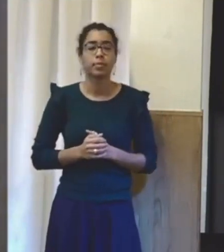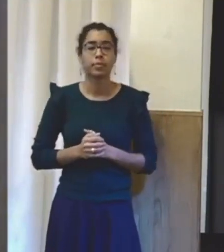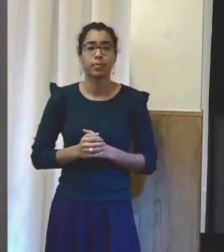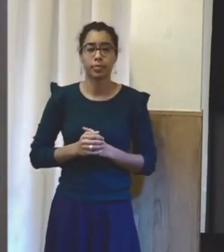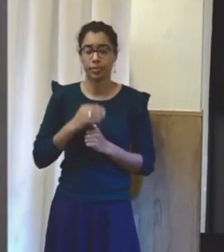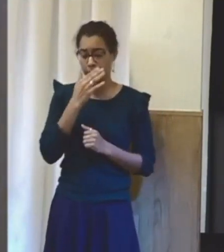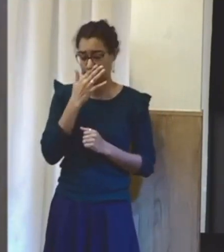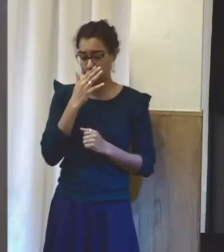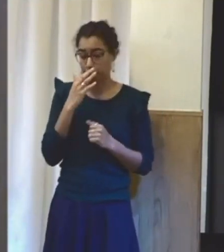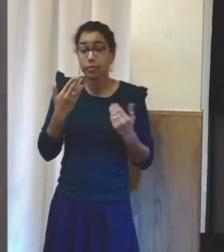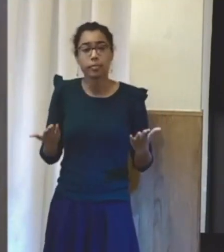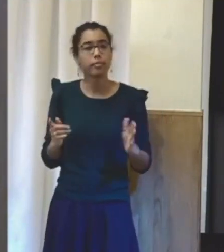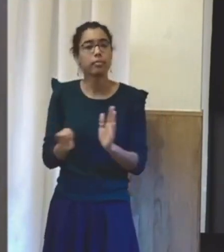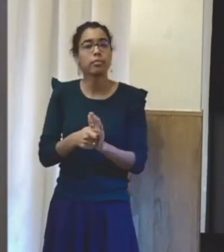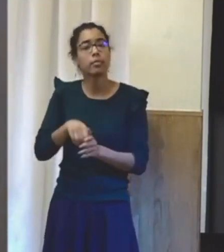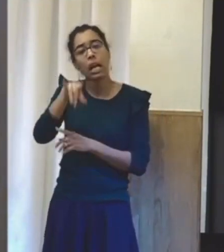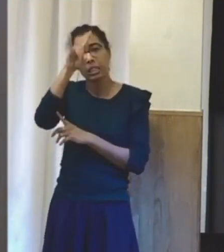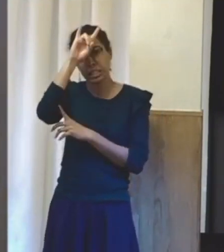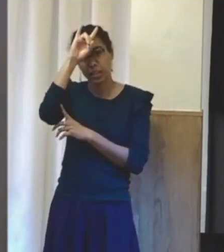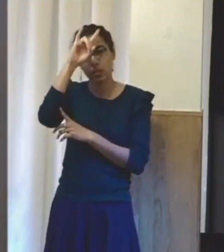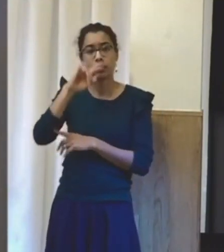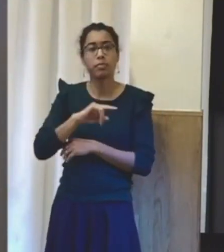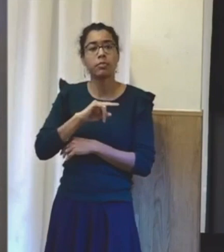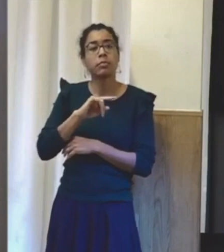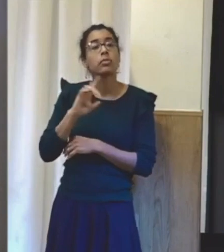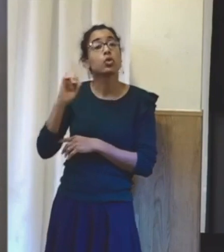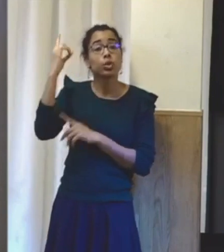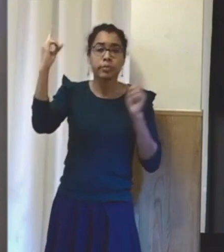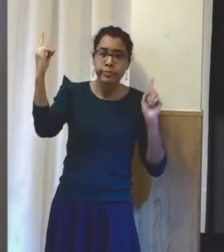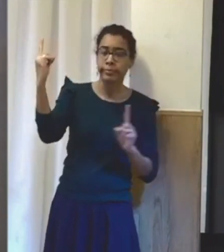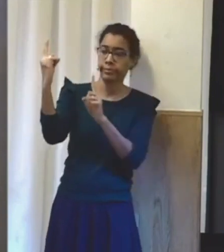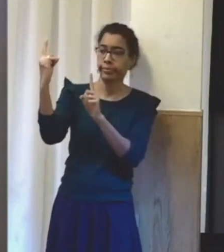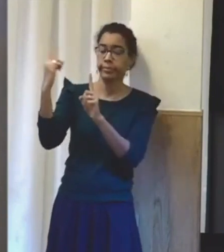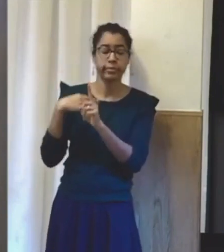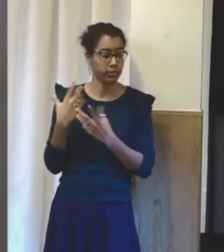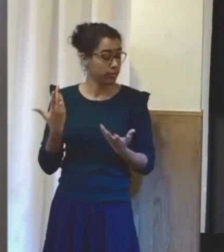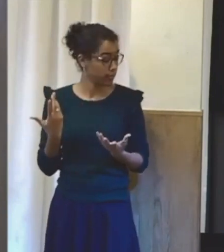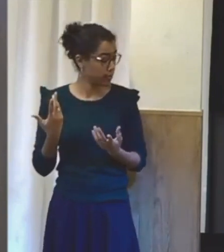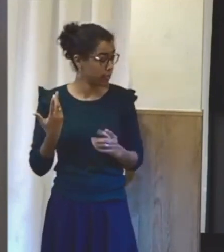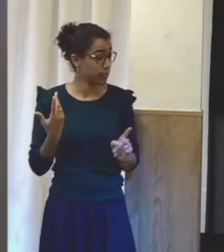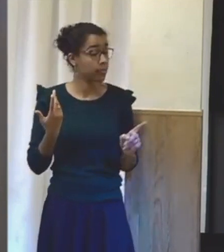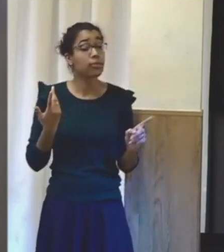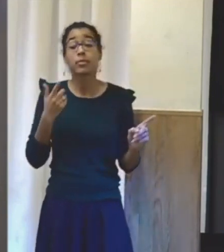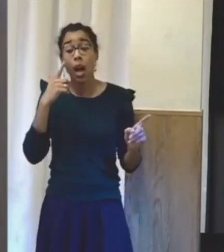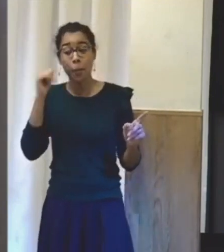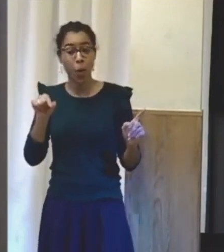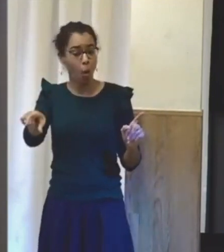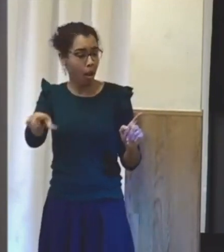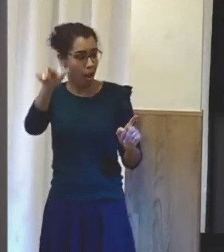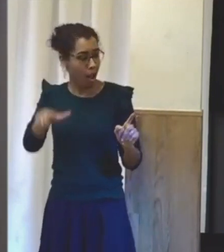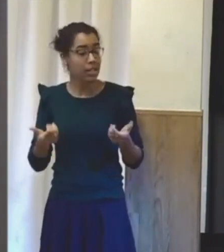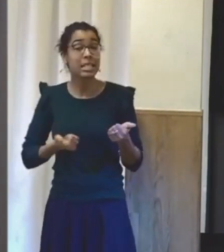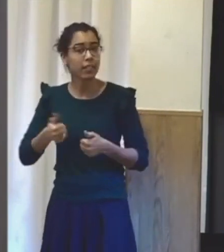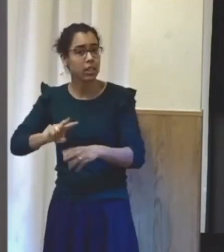Mais là, il y a Satan qui se présente et Dieu lui dit, « As-tu remarqué mon